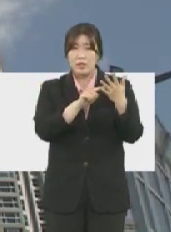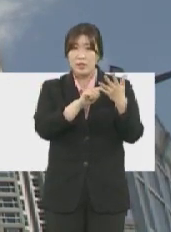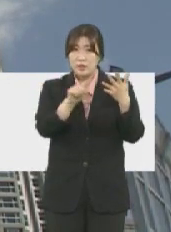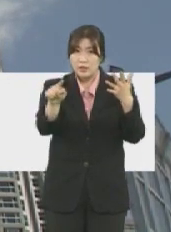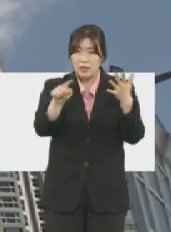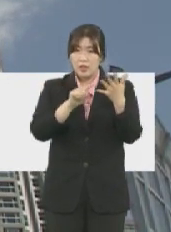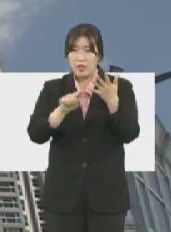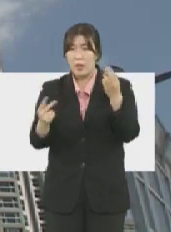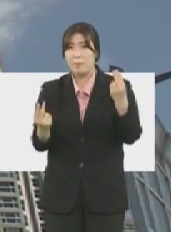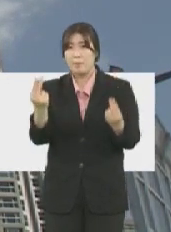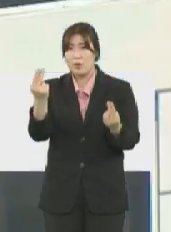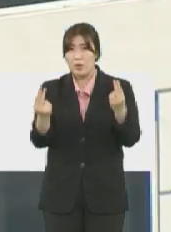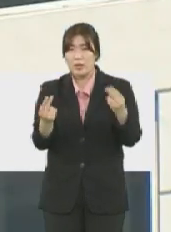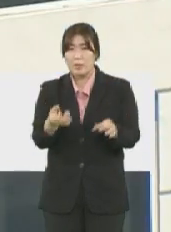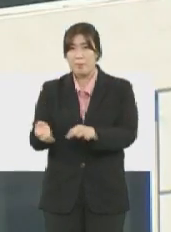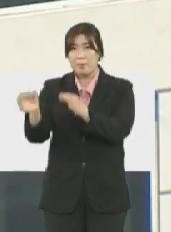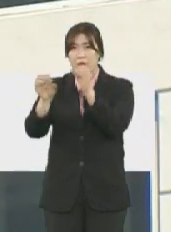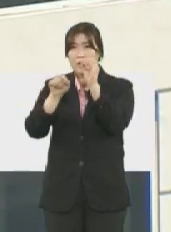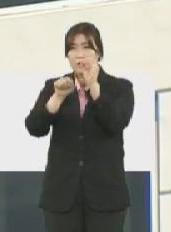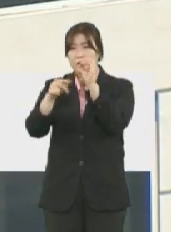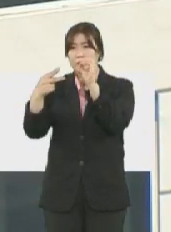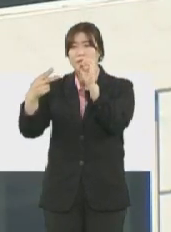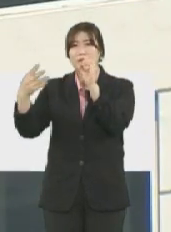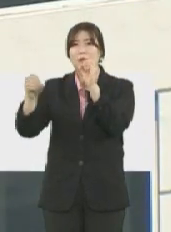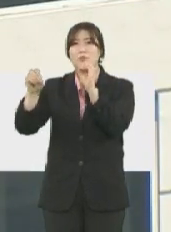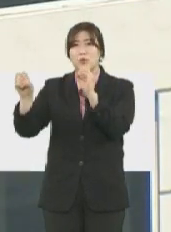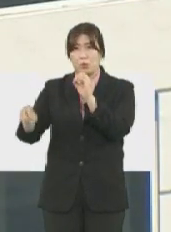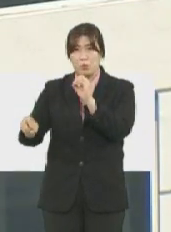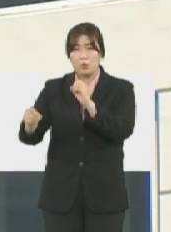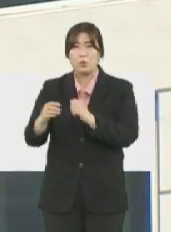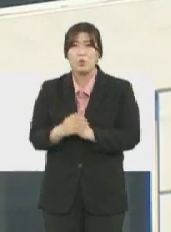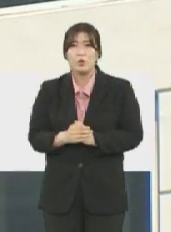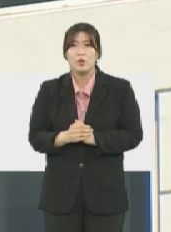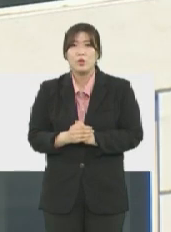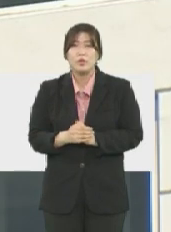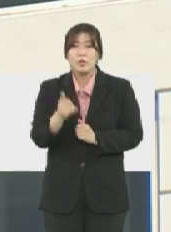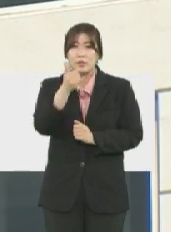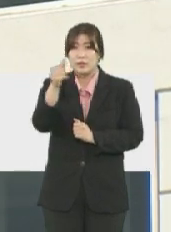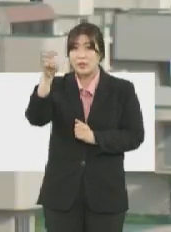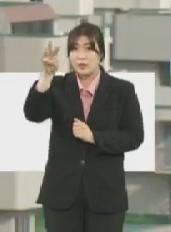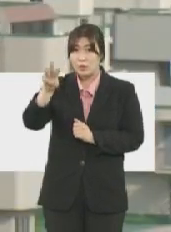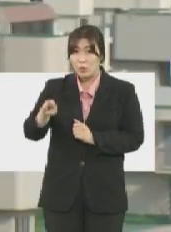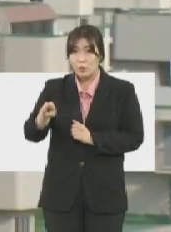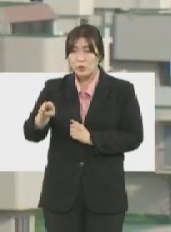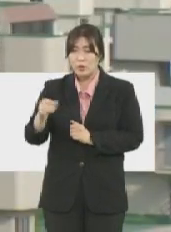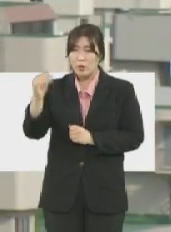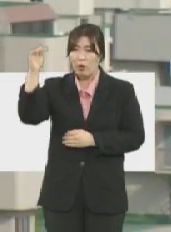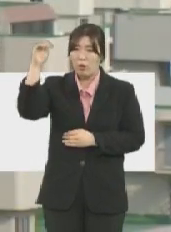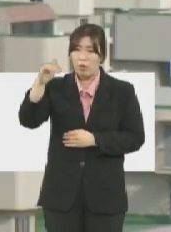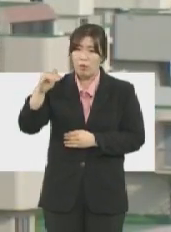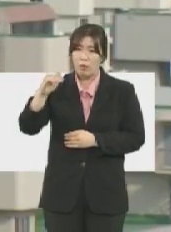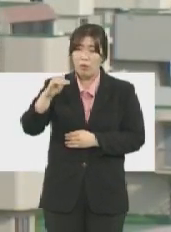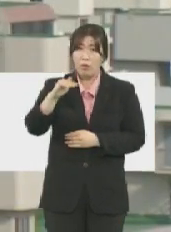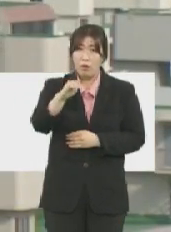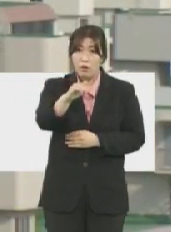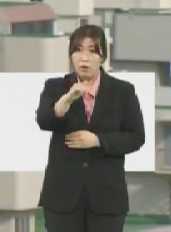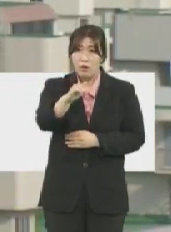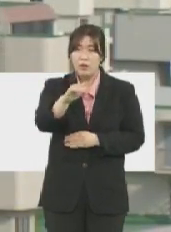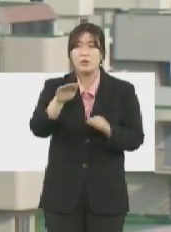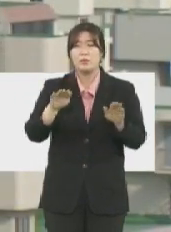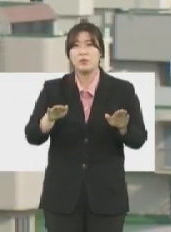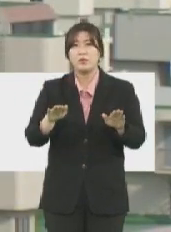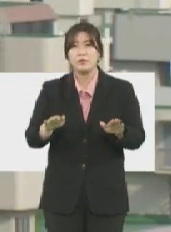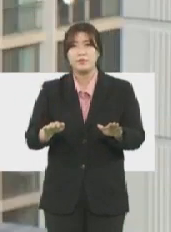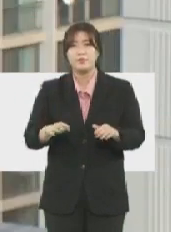전주 대비 0.24% 상승하며 오름세가 이어졌고 높은 가격으로 매수세가 주춤해진 면서 2주 연속 하락세를